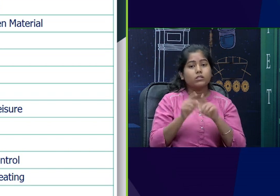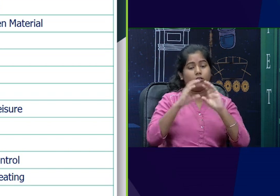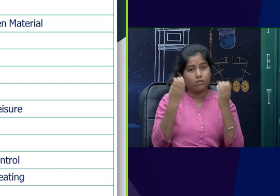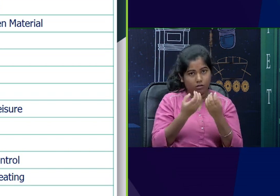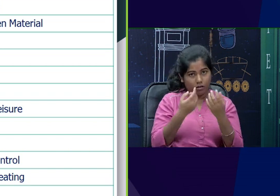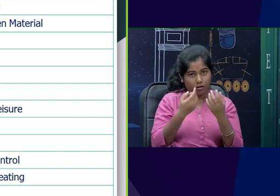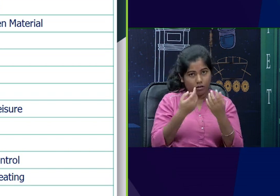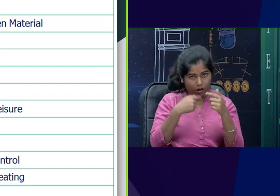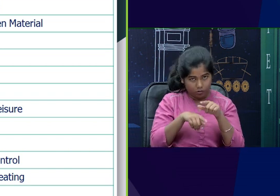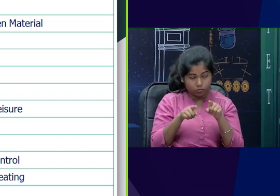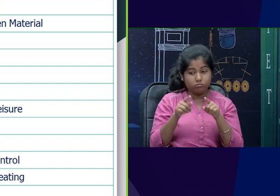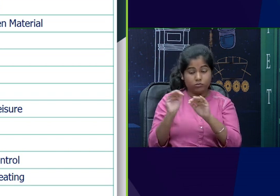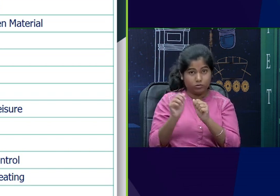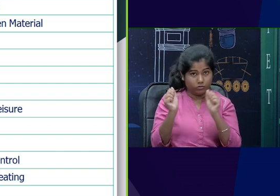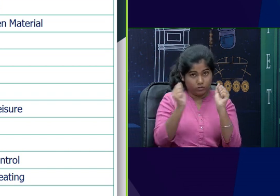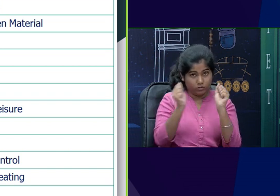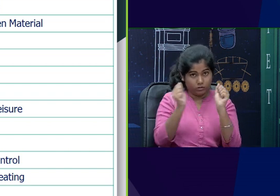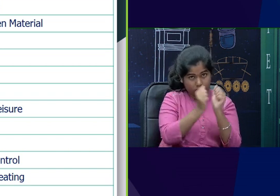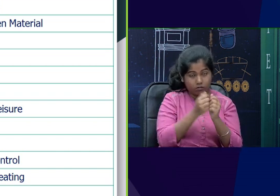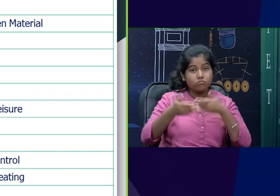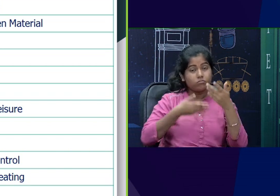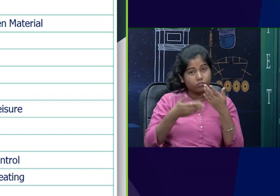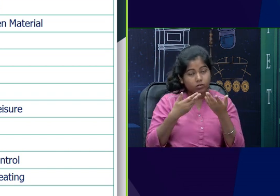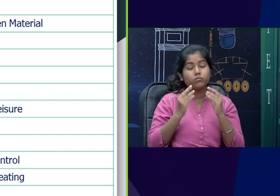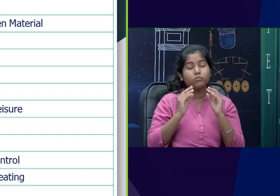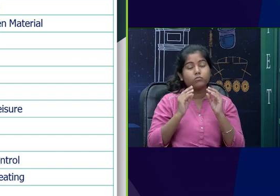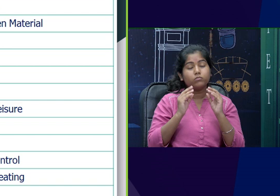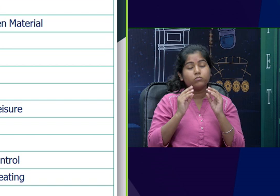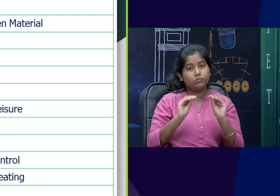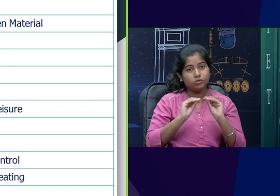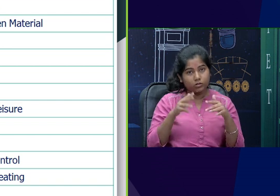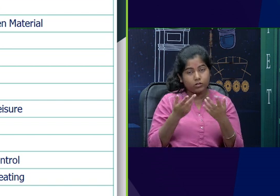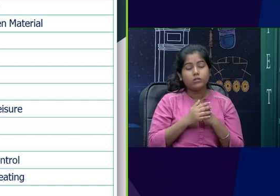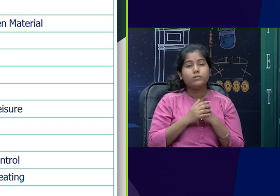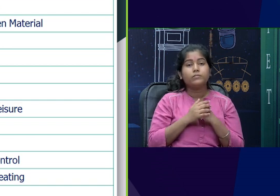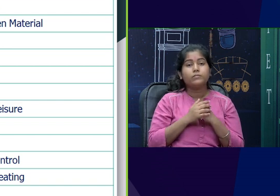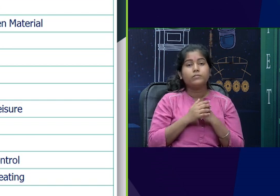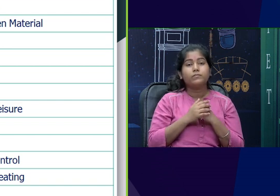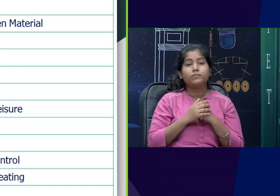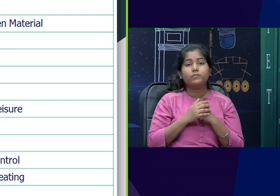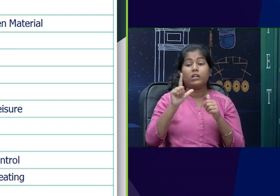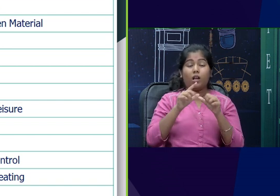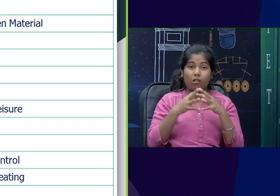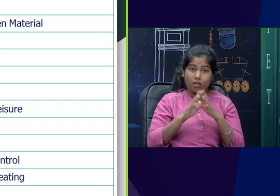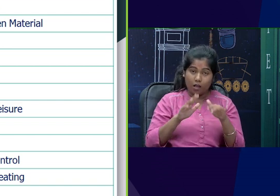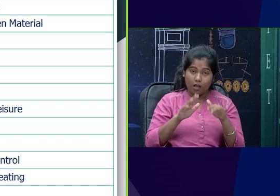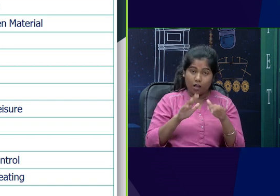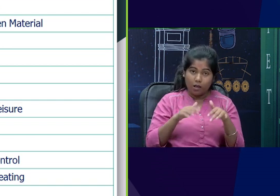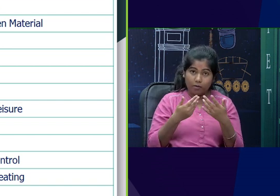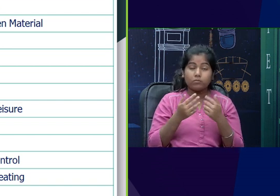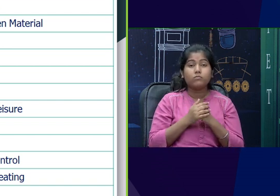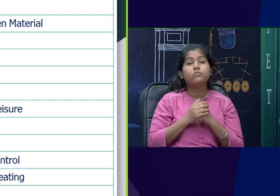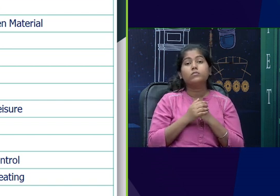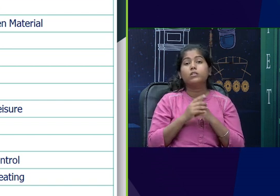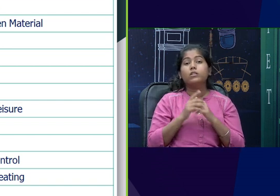क्लासरूम में हमें ये टास्क बच्चे से कराना है, या बच्चे से हमें वर्चुअल लैब में टास्क कराना है, या बच्चे से हमें ग्राउंड